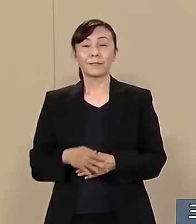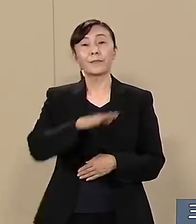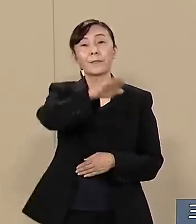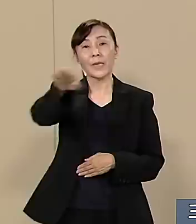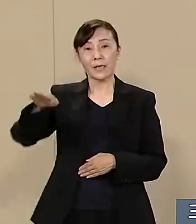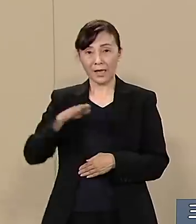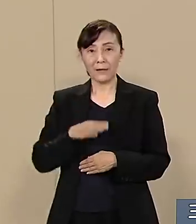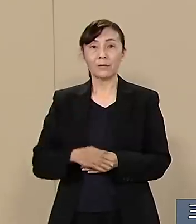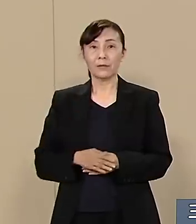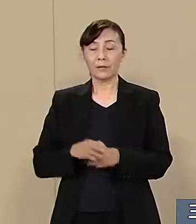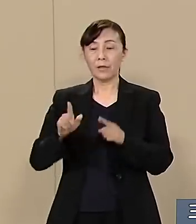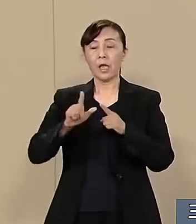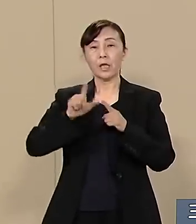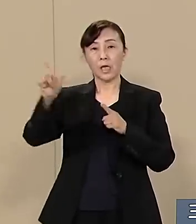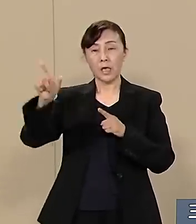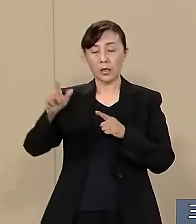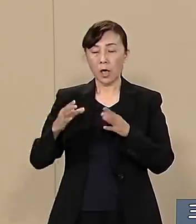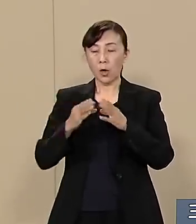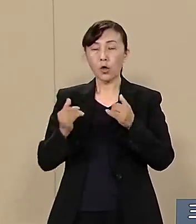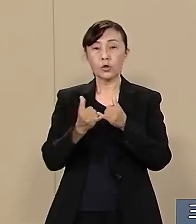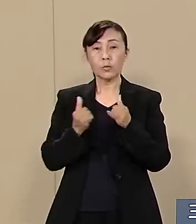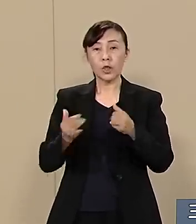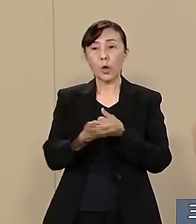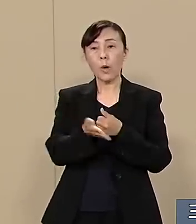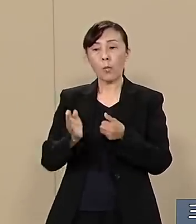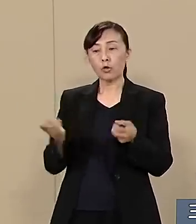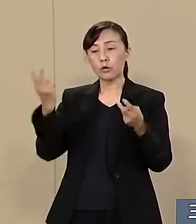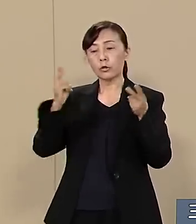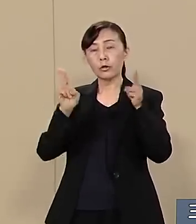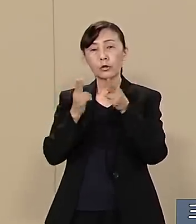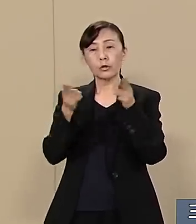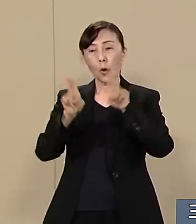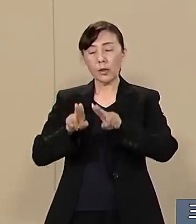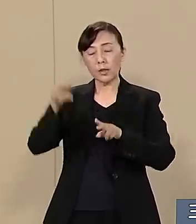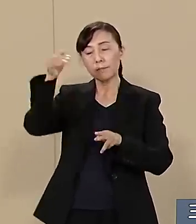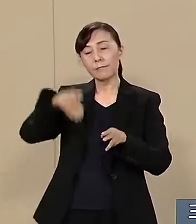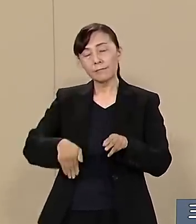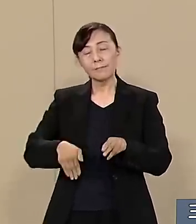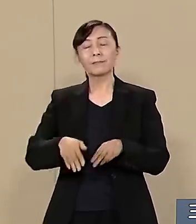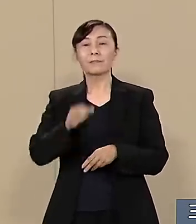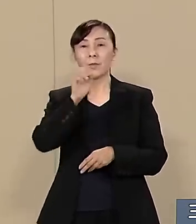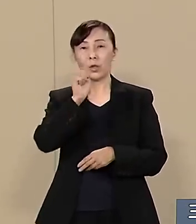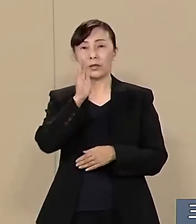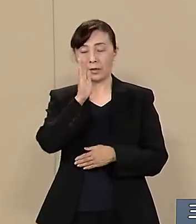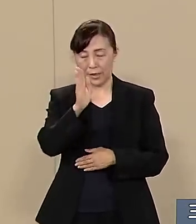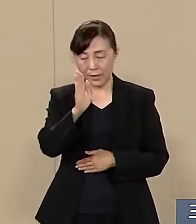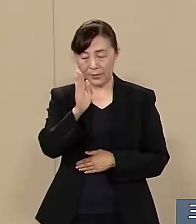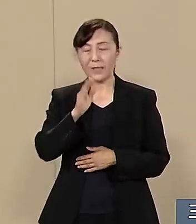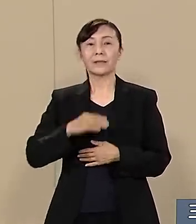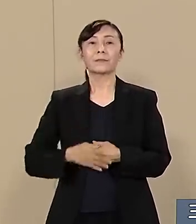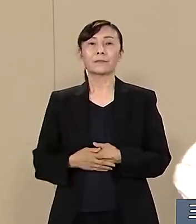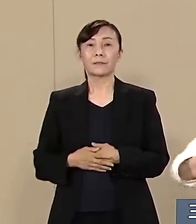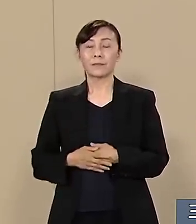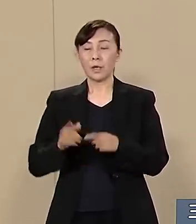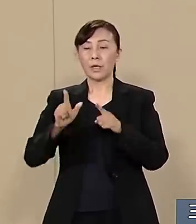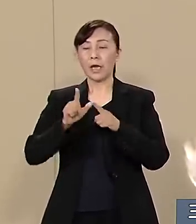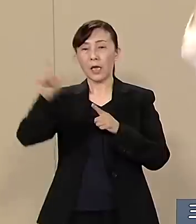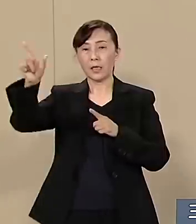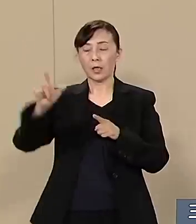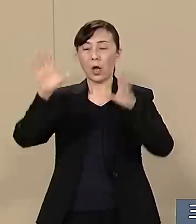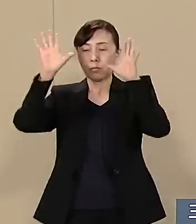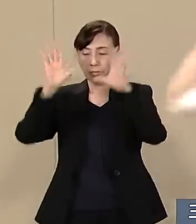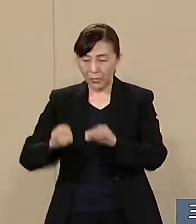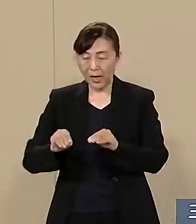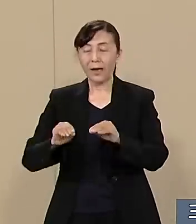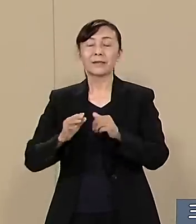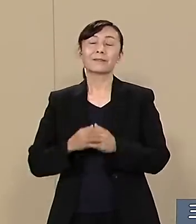皆さん nhk から国民を守る党に清き一票をよろしくお願い致しますnhk を部